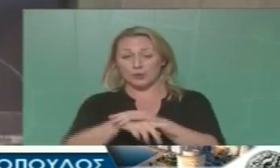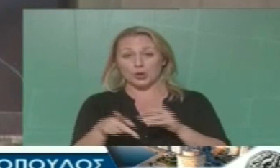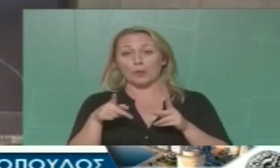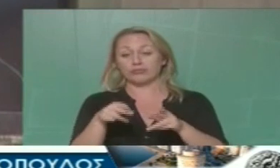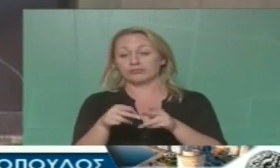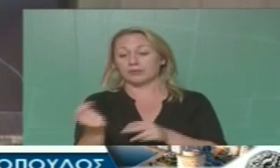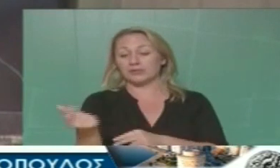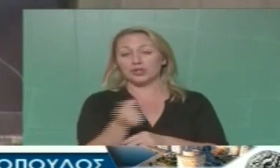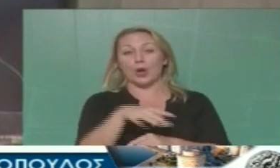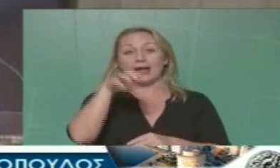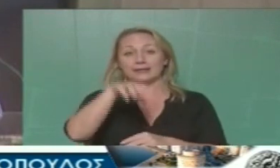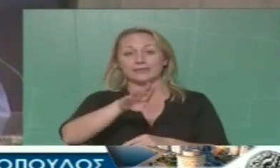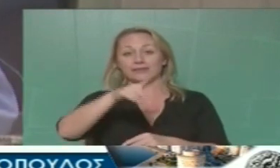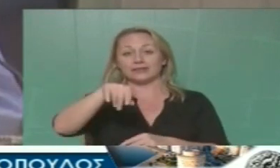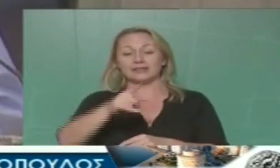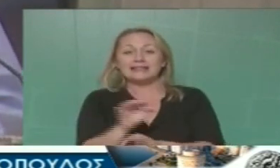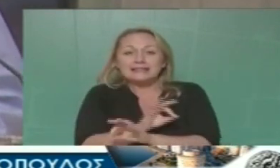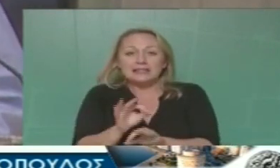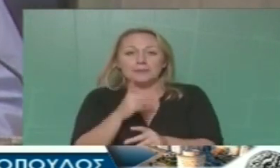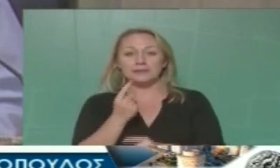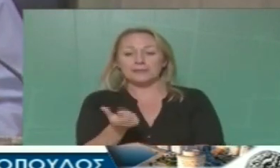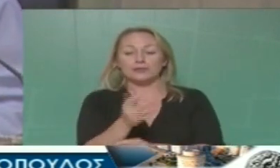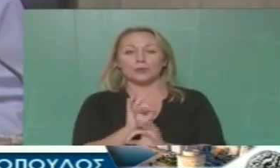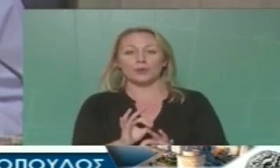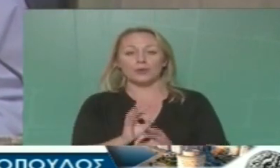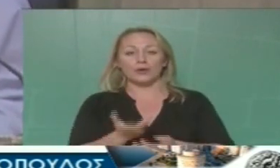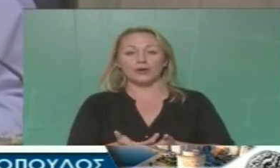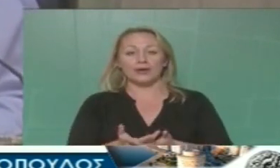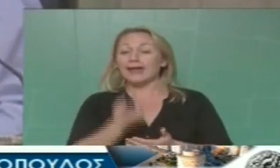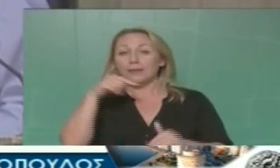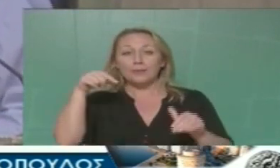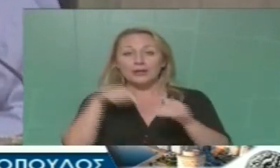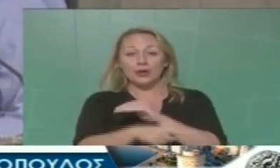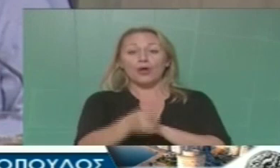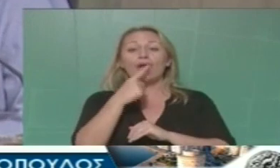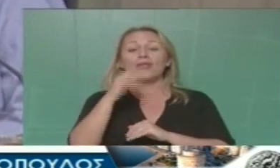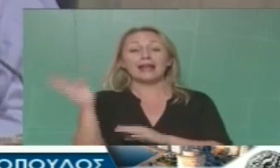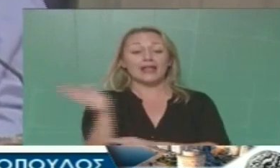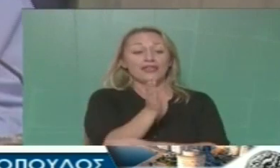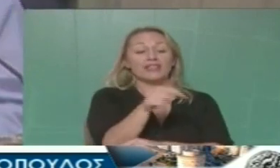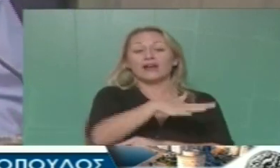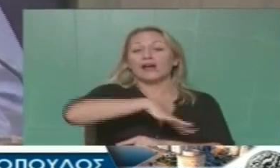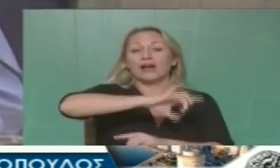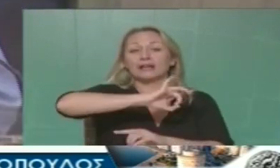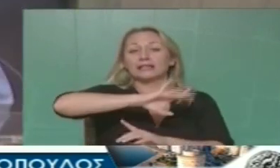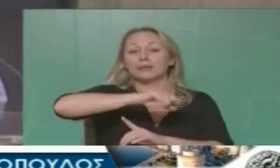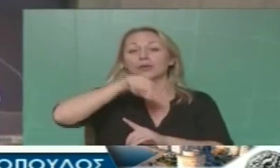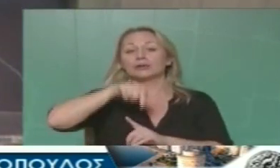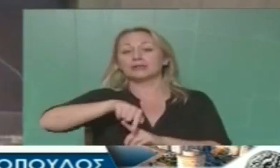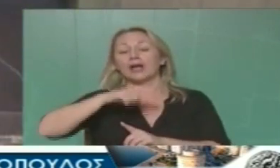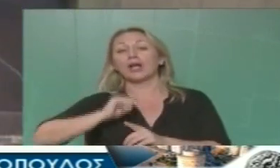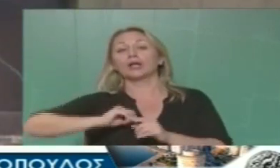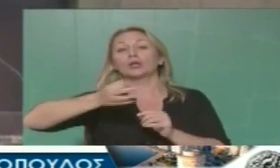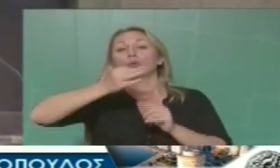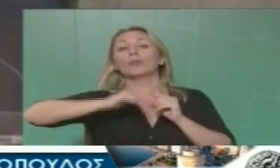μετρό. Το μετρό έτσι κι αλλιώς είναι κολοβό. Γιατί το μετρό δεν προβλέπει ούτε δυτικές συνοικίες. Δεν προβλέπει ούτε